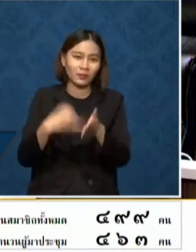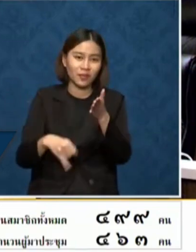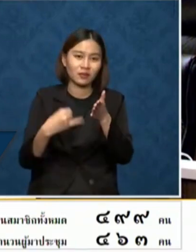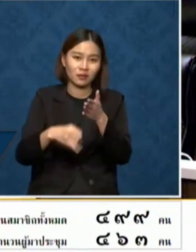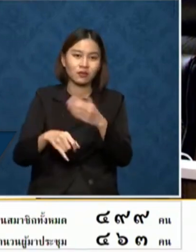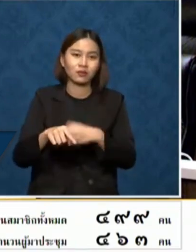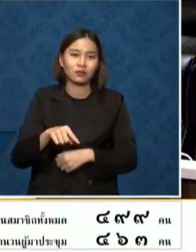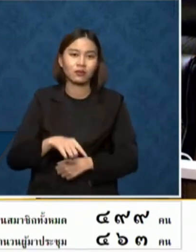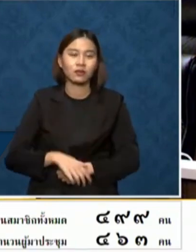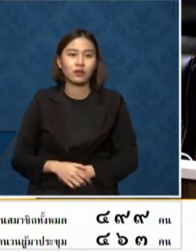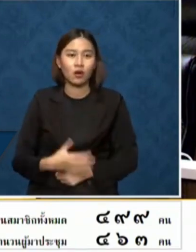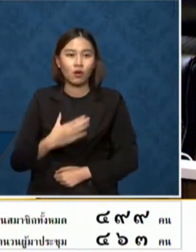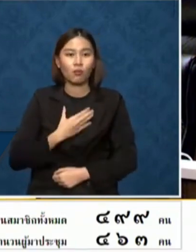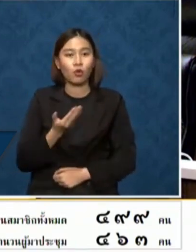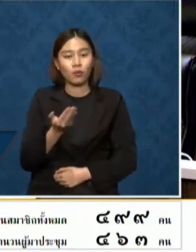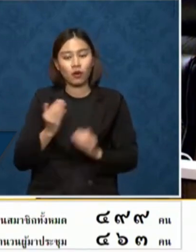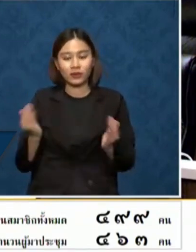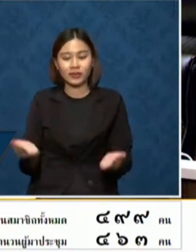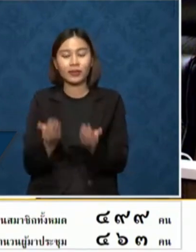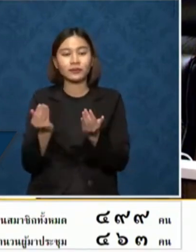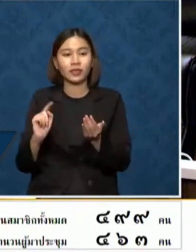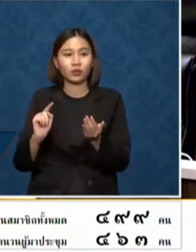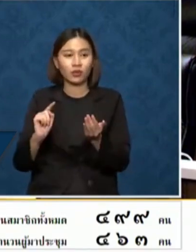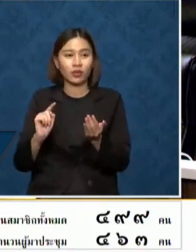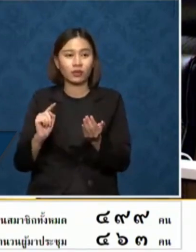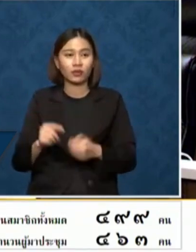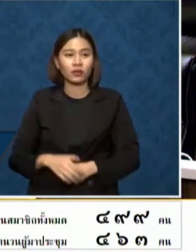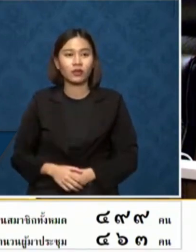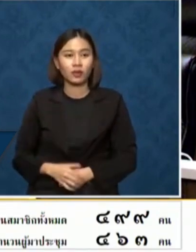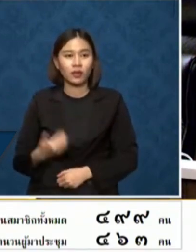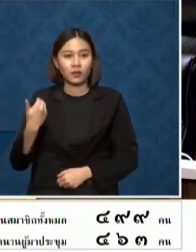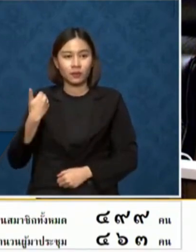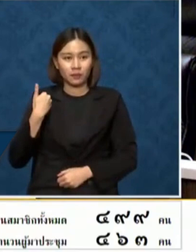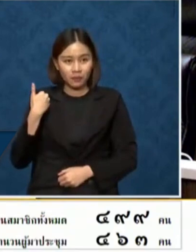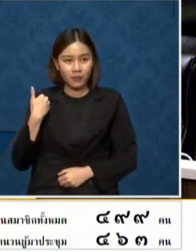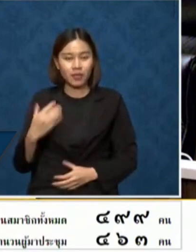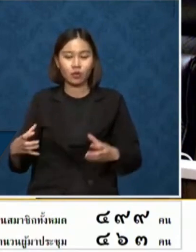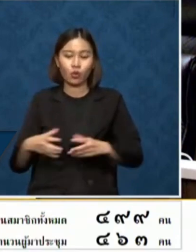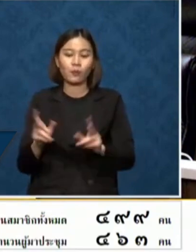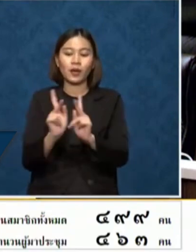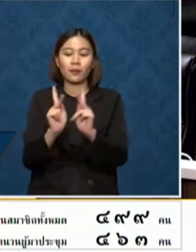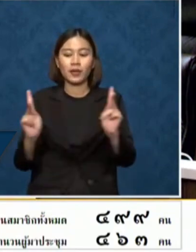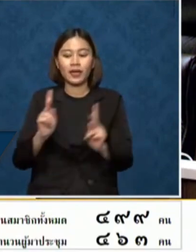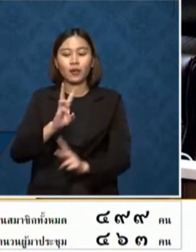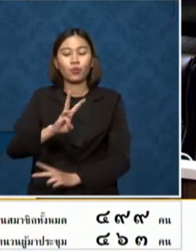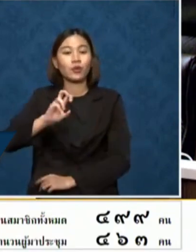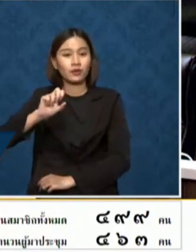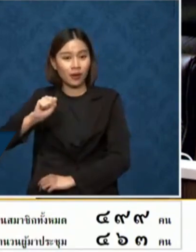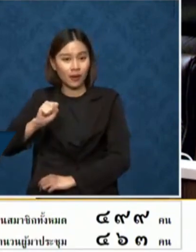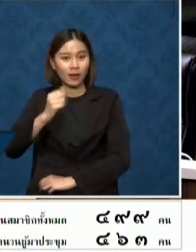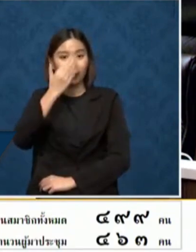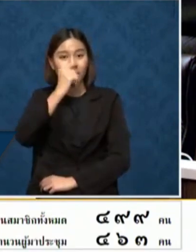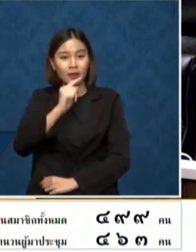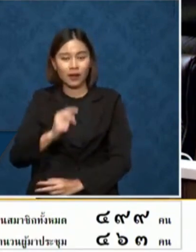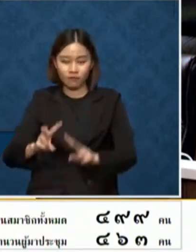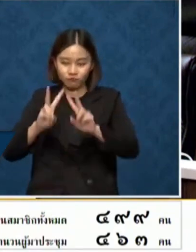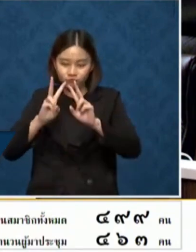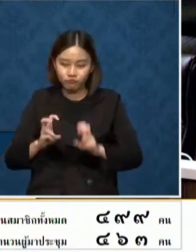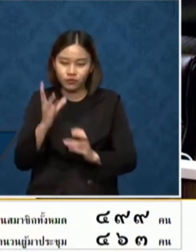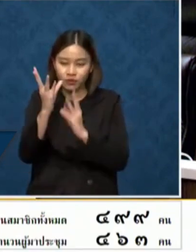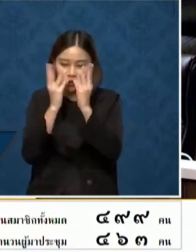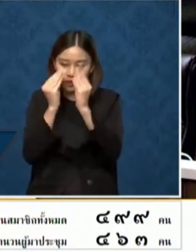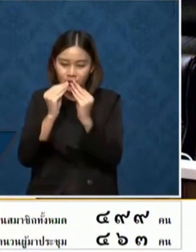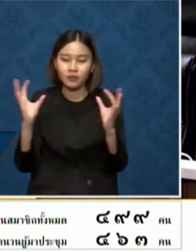ผิดผมขอสนับสนุนให้มีการตั้งกรรมาธิการวิสามัญเพื่อมาศึกษา